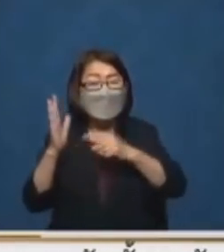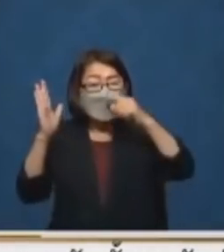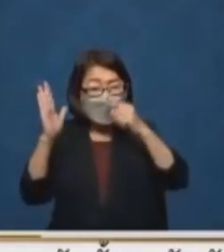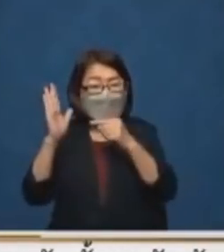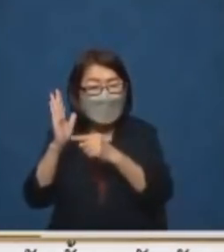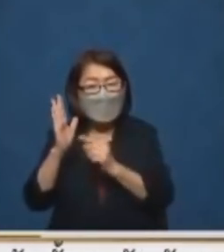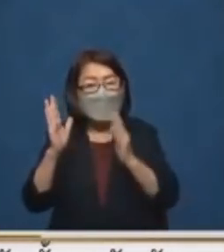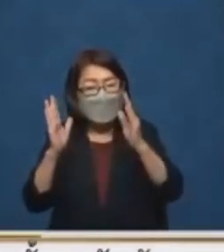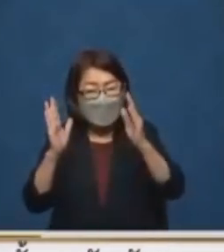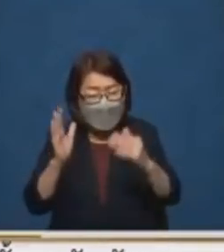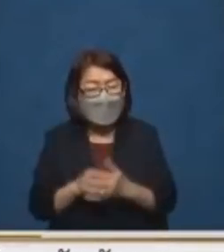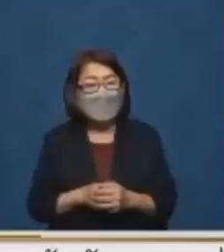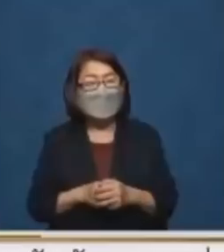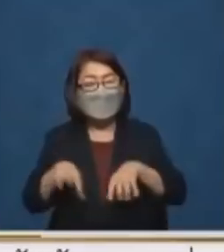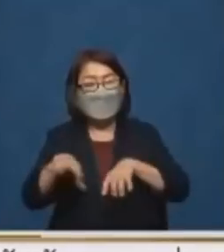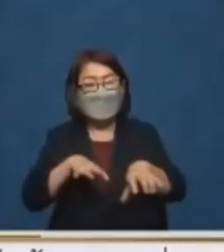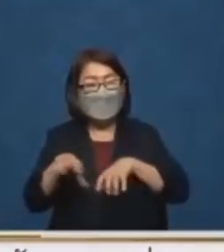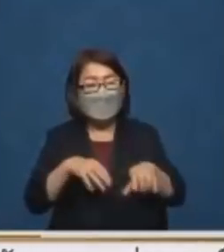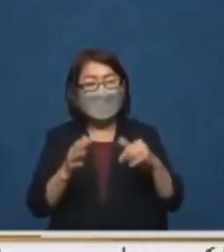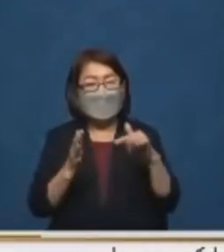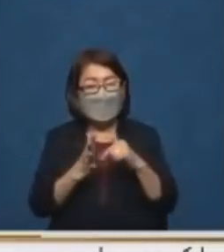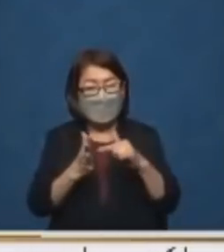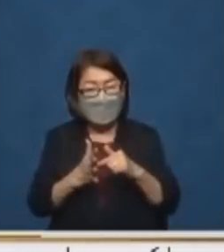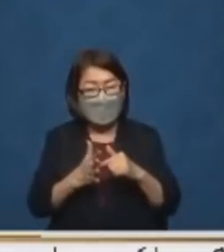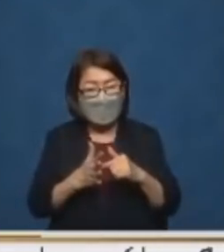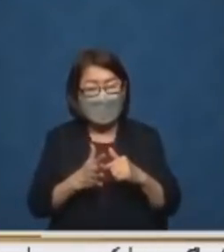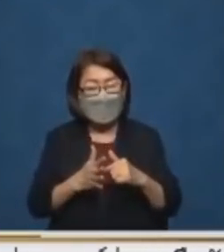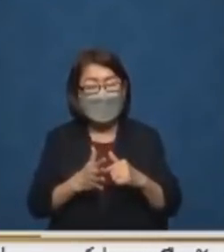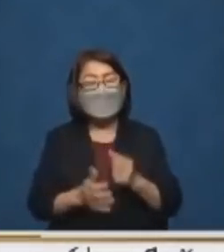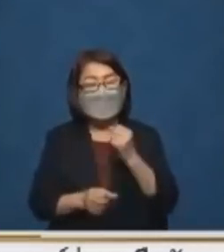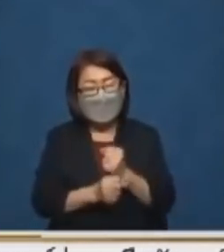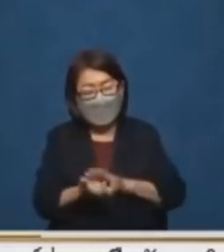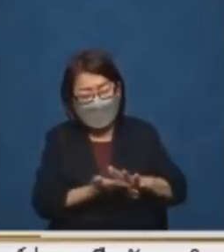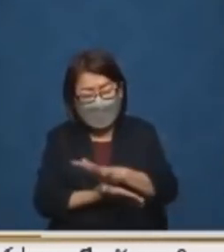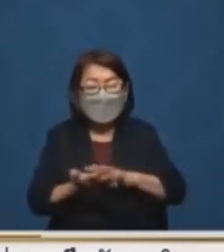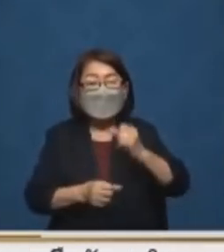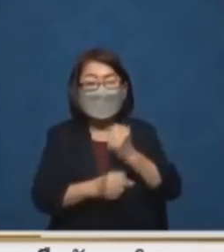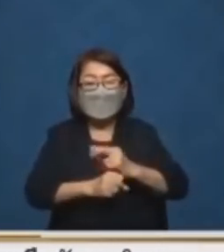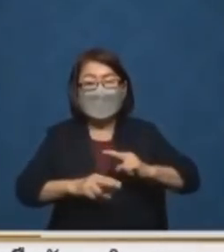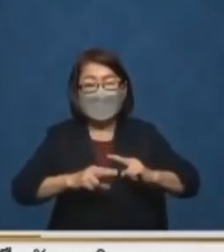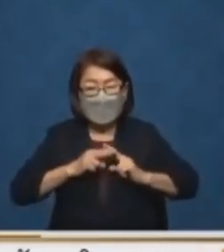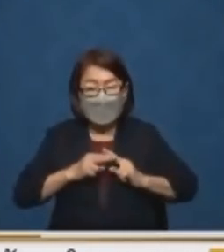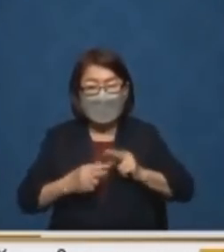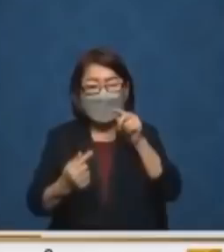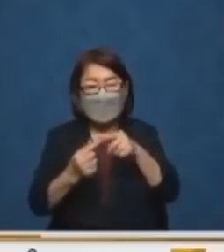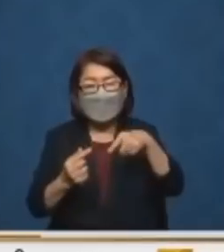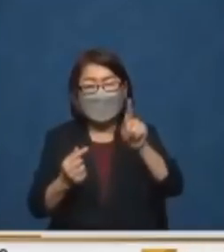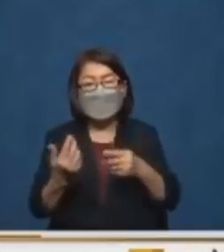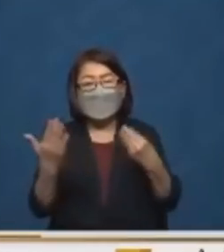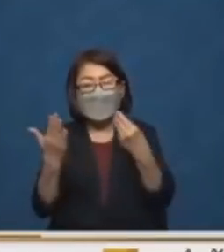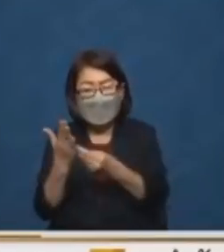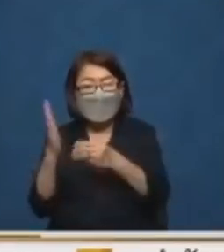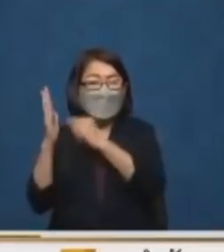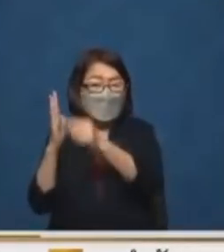สัยภาพในเรื่องของการผลิตวัคซีนที่เป็นประโยชนต่อประเทศ ทาประท